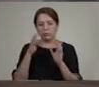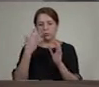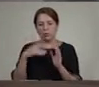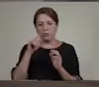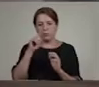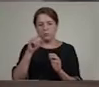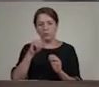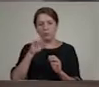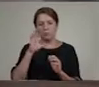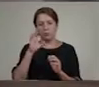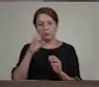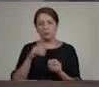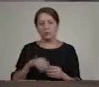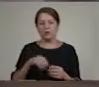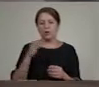2,951,500 ni hamda